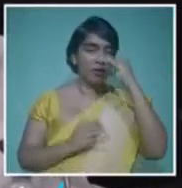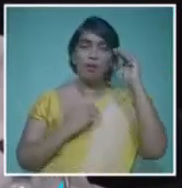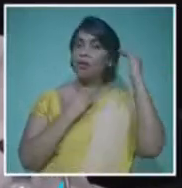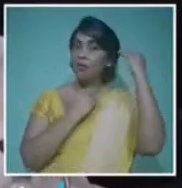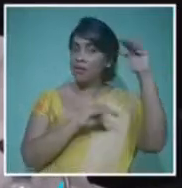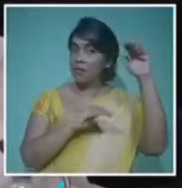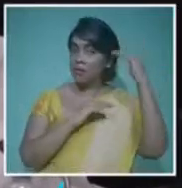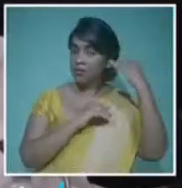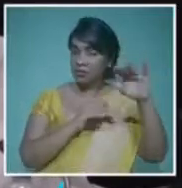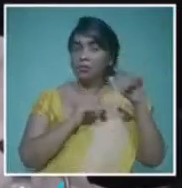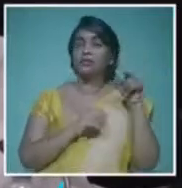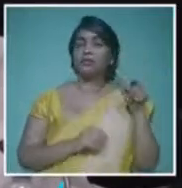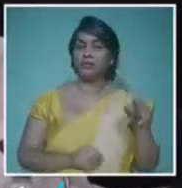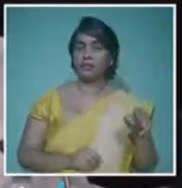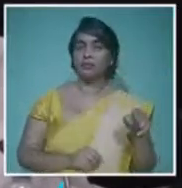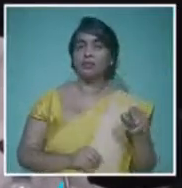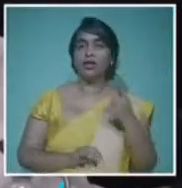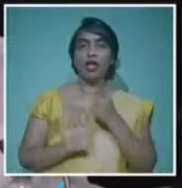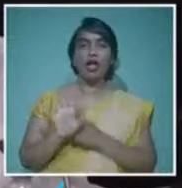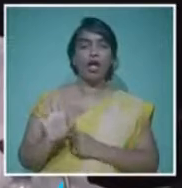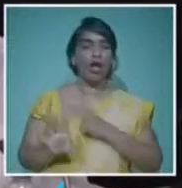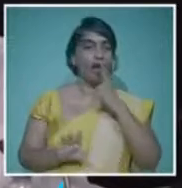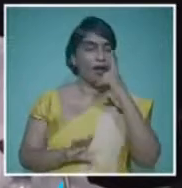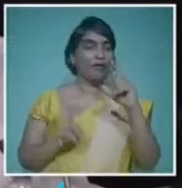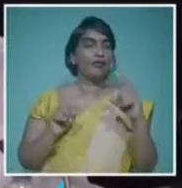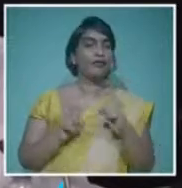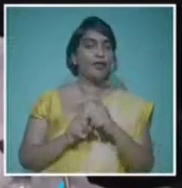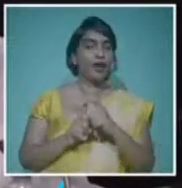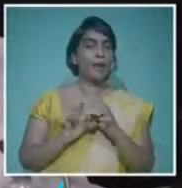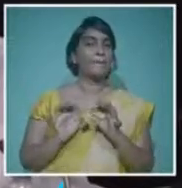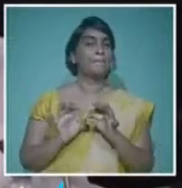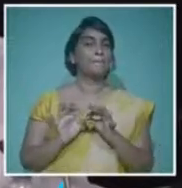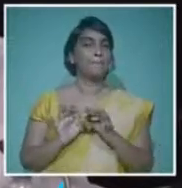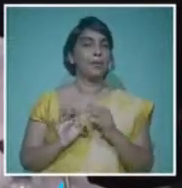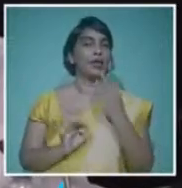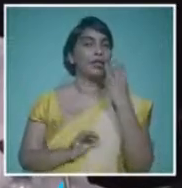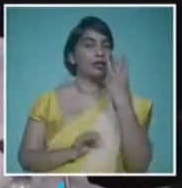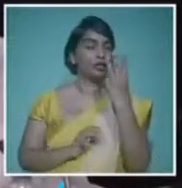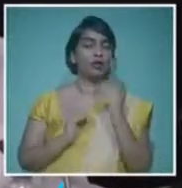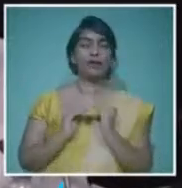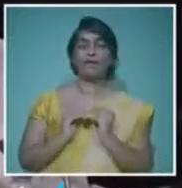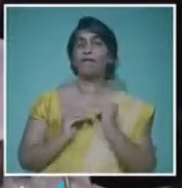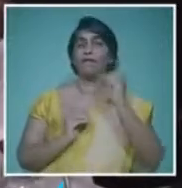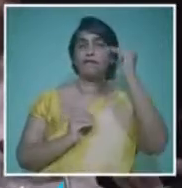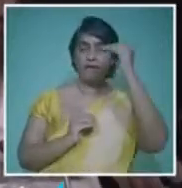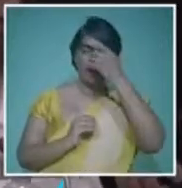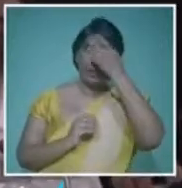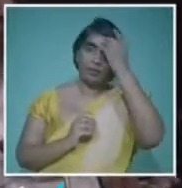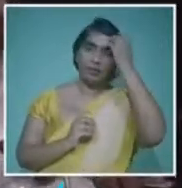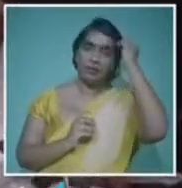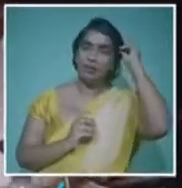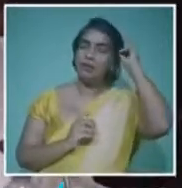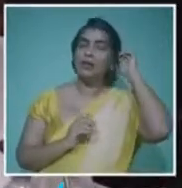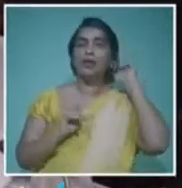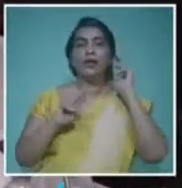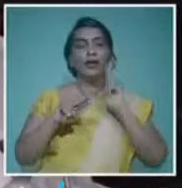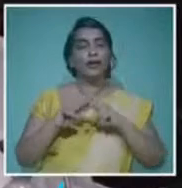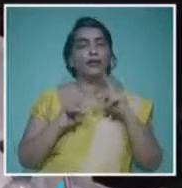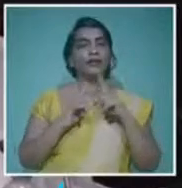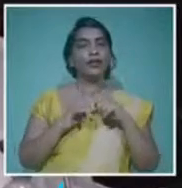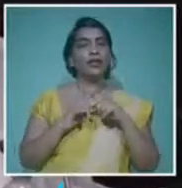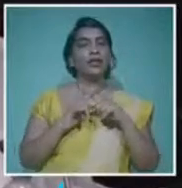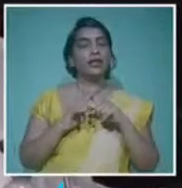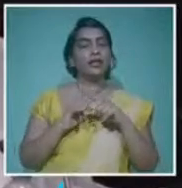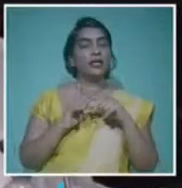අපනයනේ එක්ස්පෝර්ට්ස් අවුරුද්දකට ඩොලර් බිලියන 3කින් වැඩි කරන්න ඕනේලු. FDI එක ෆොරින්